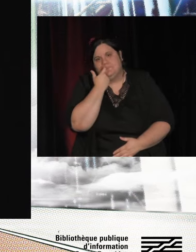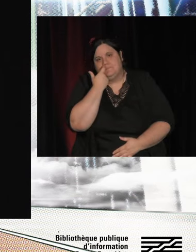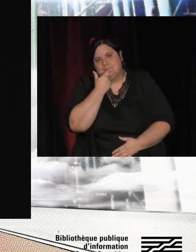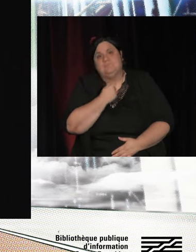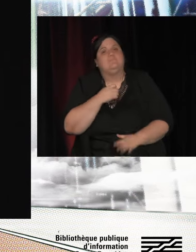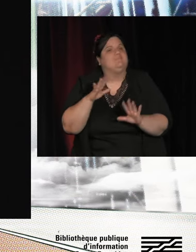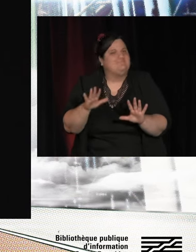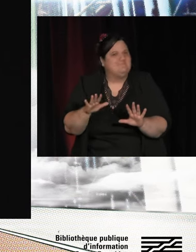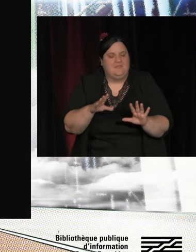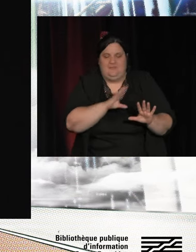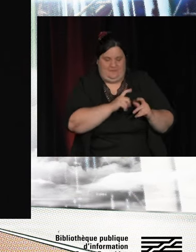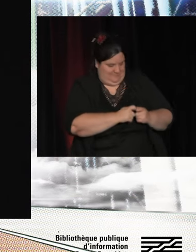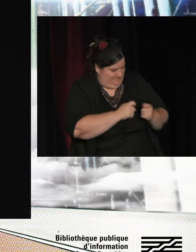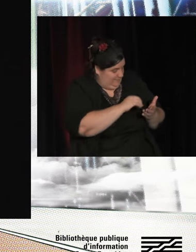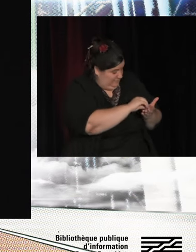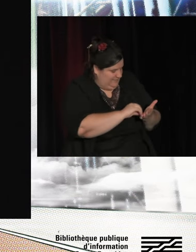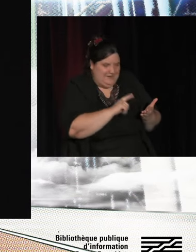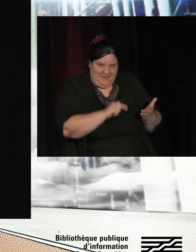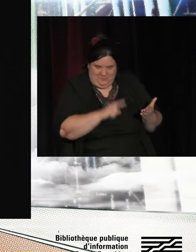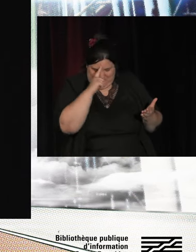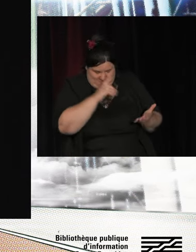choses pour la suite. Je vais reprendre mes notes parce que j'avais écrit tout bien.